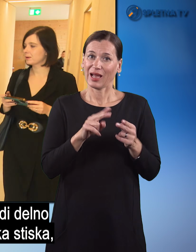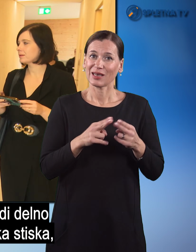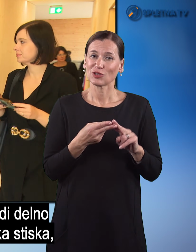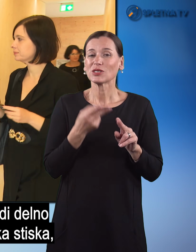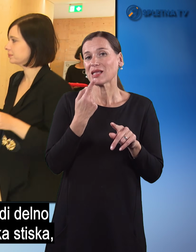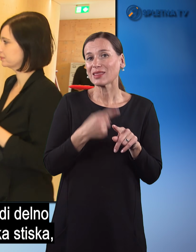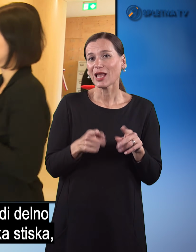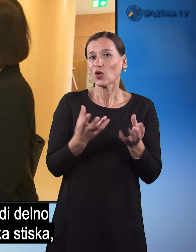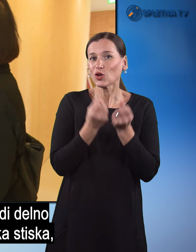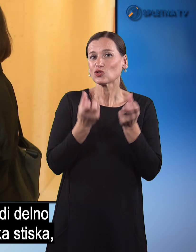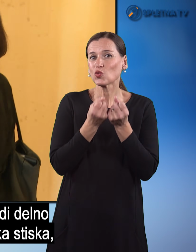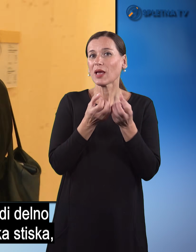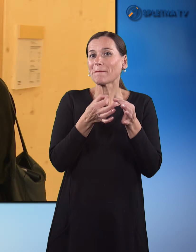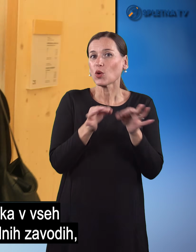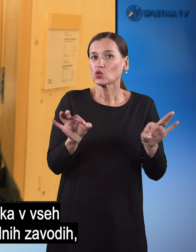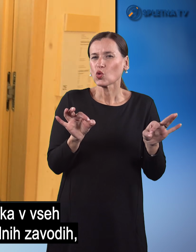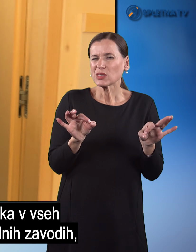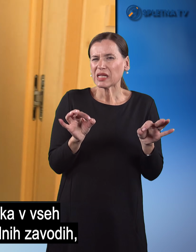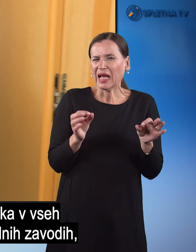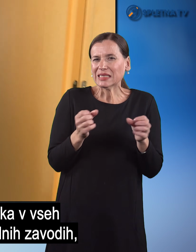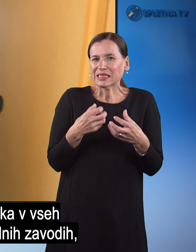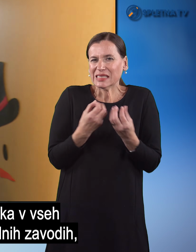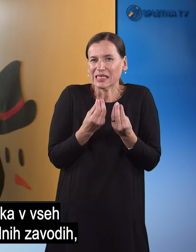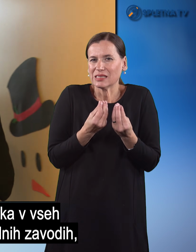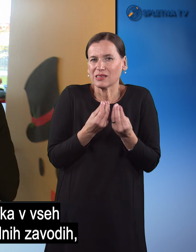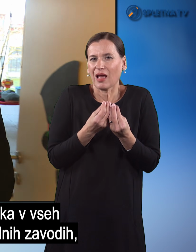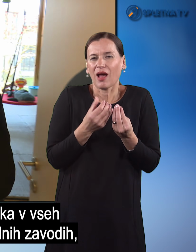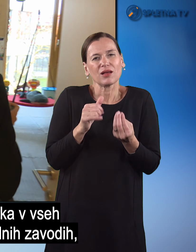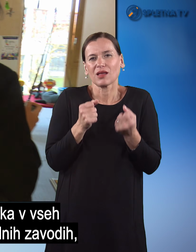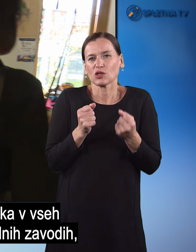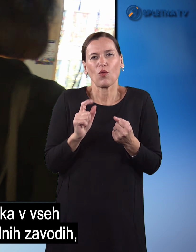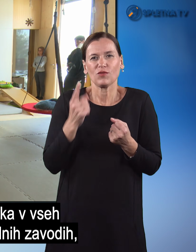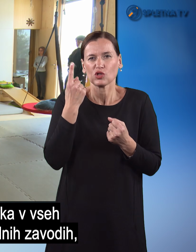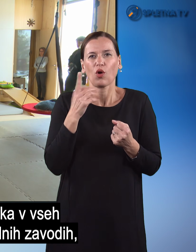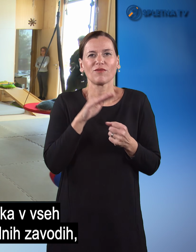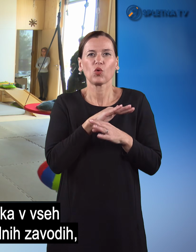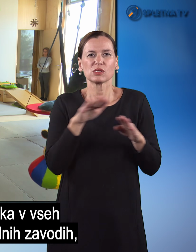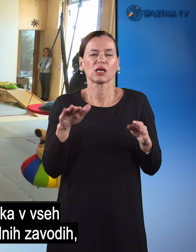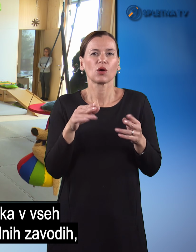delno rešuje prostorska stiska, ki je izredno visoka v vseh